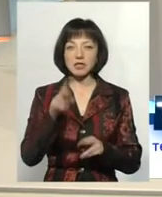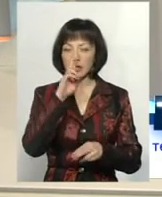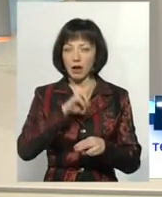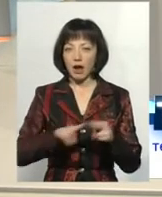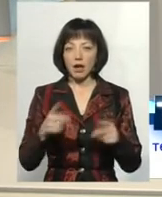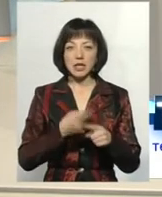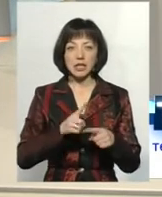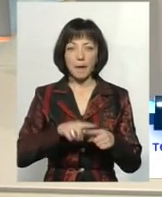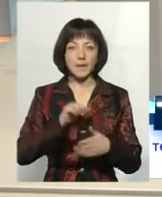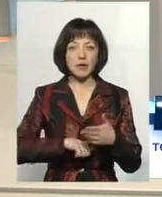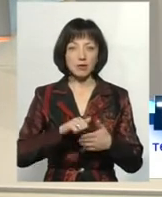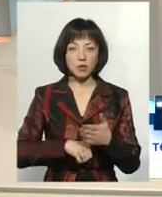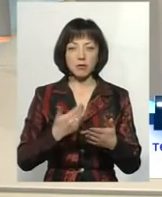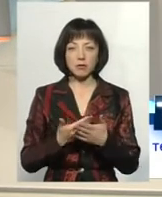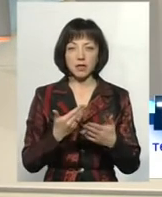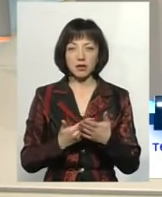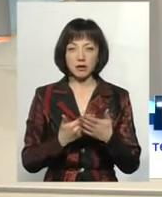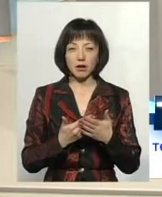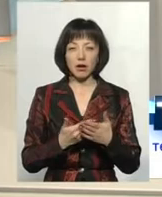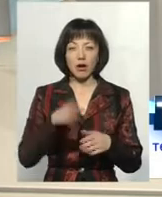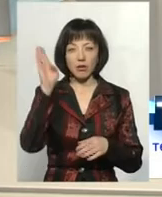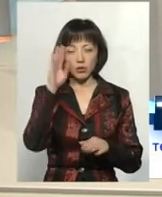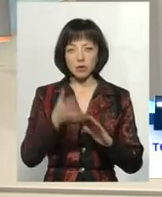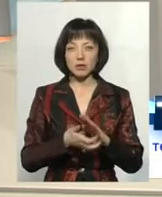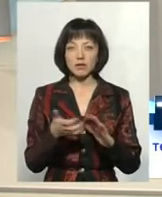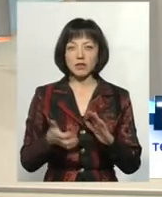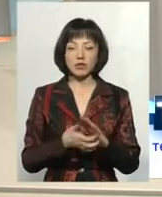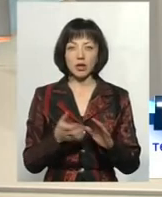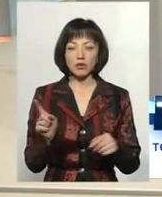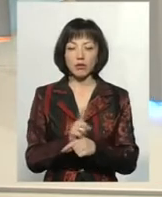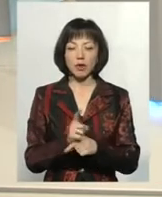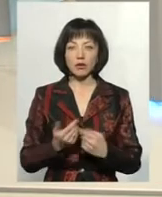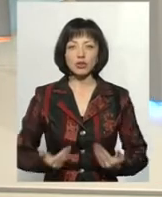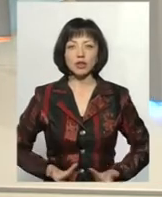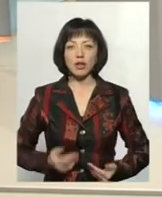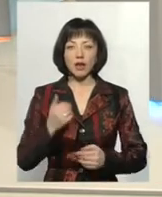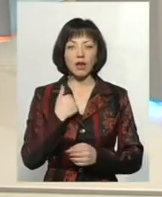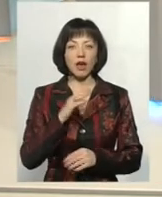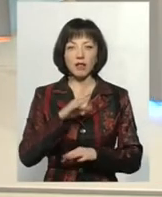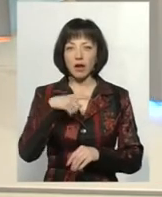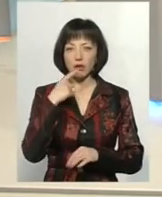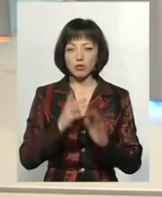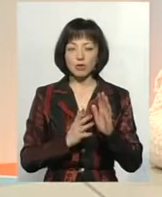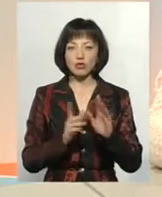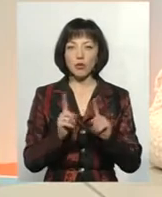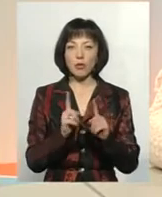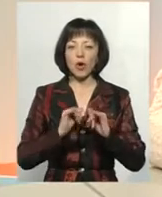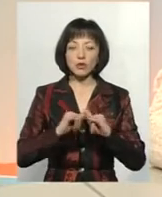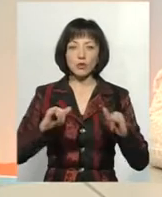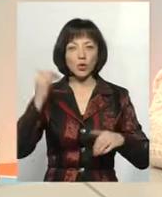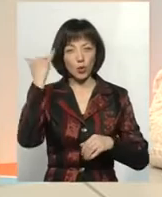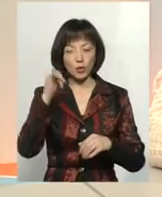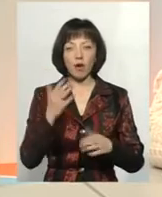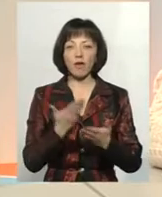вже призводить до того, наприклад, що води не вистачає просто для нормального життя. Я вже не кажу про те, щоб вирощувати худобу. От